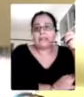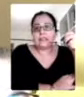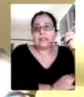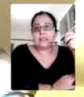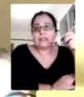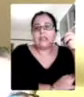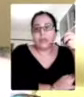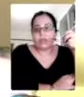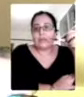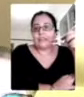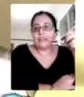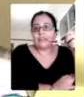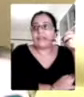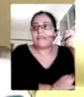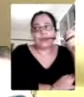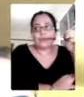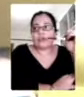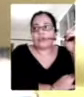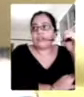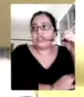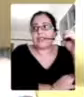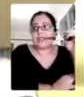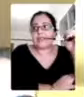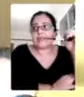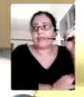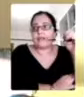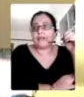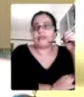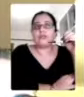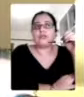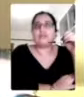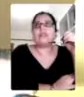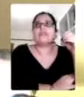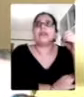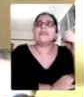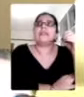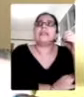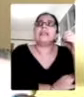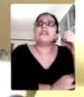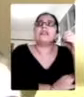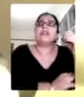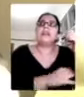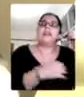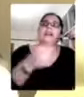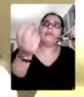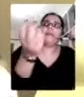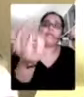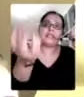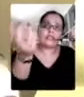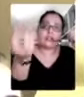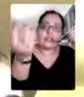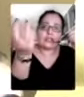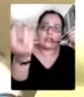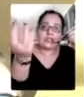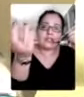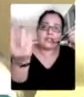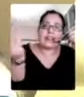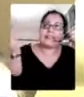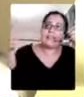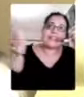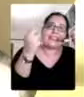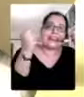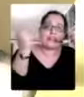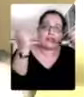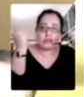Olabilir. olarak söylüyorum. ÖTV sıfır. Olabilir. Laf sokmuyorum, şaka da yapmıyorum. Çünkü Türkiye şu açıdan değişik. Mısır koçanı Türkiye'de